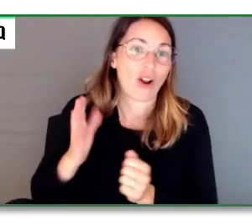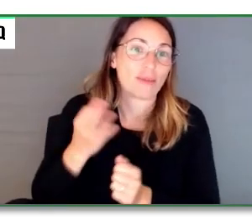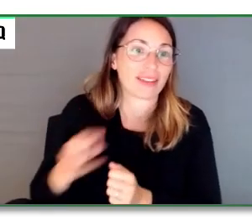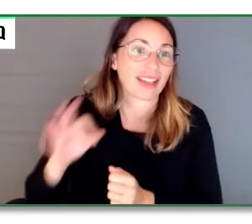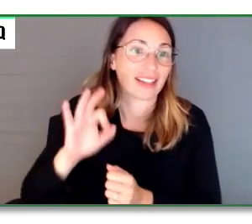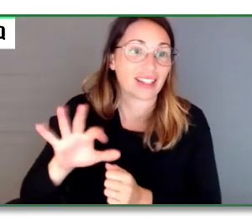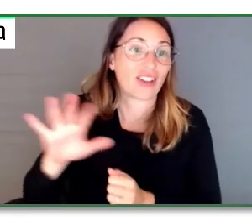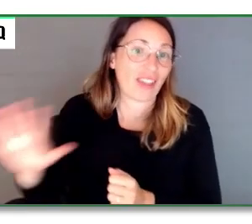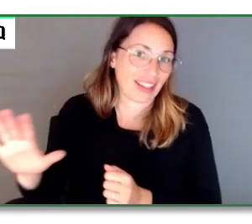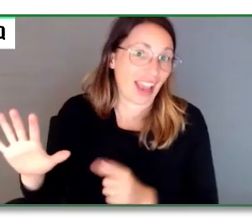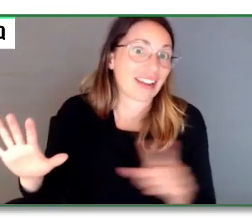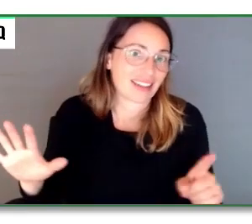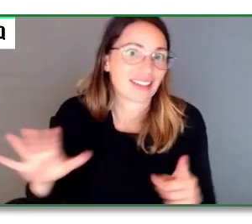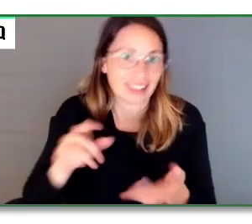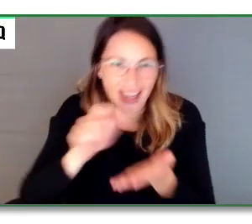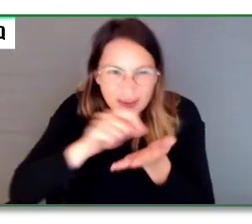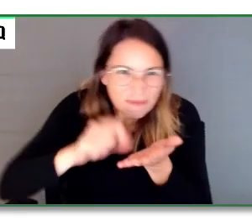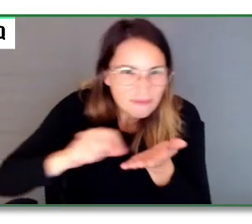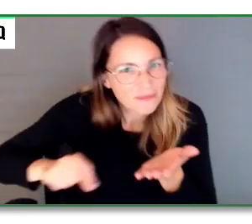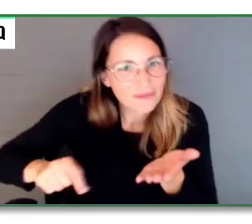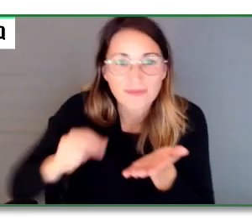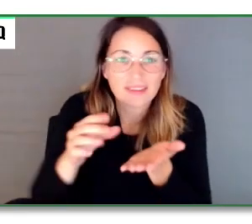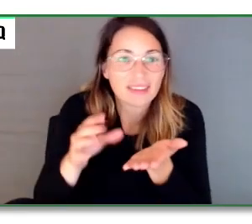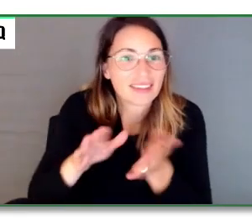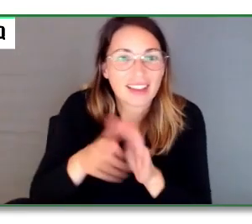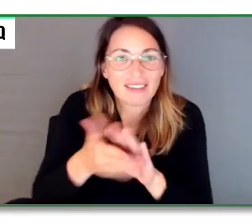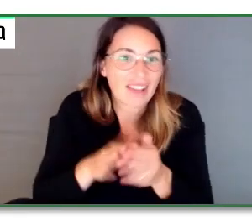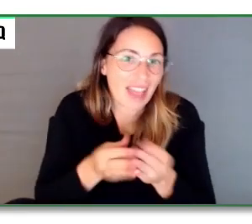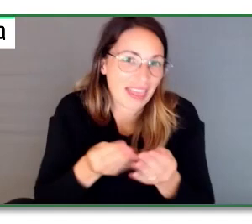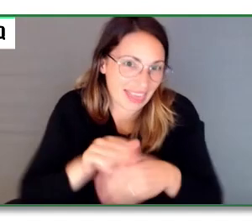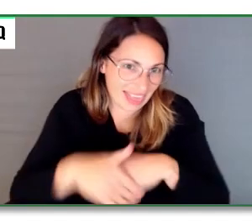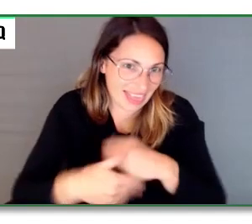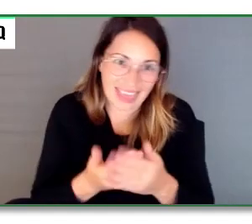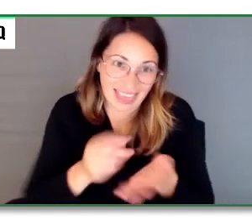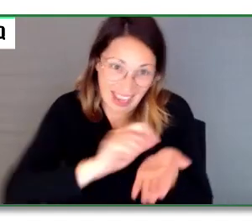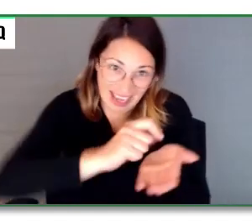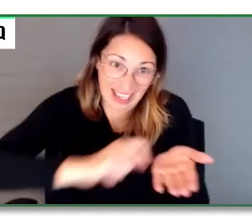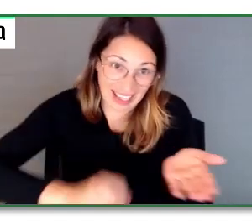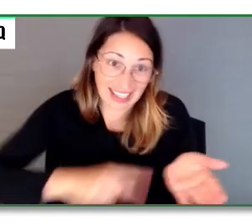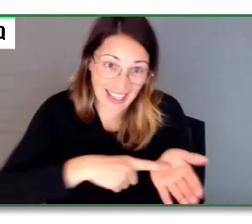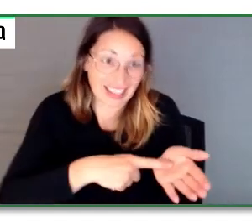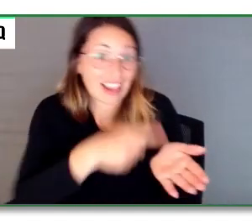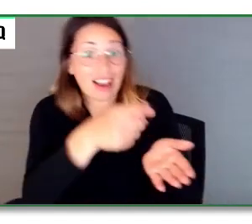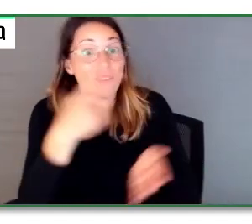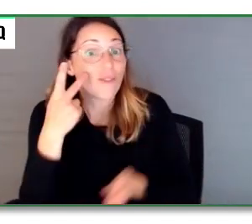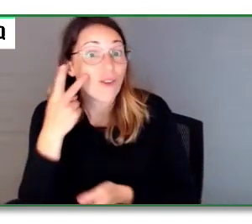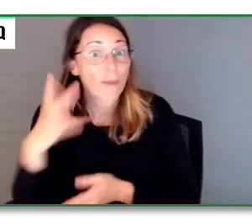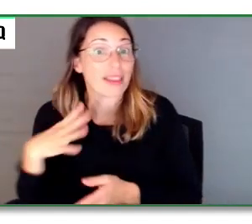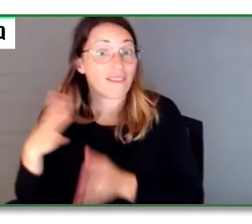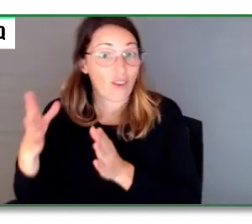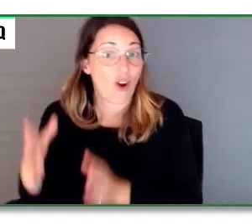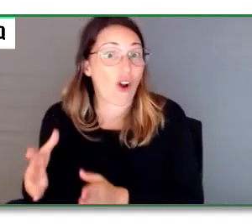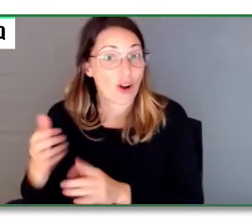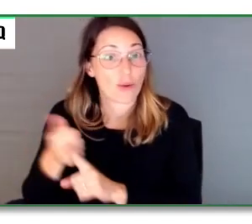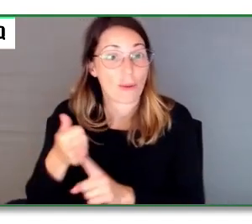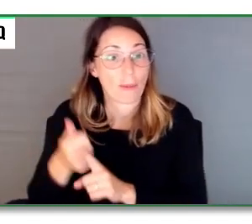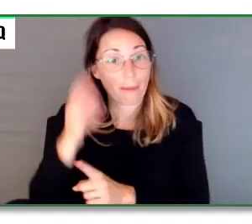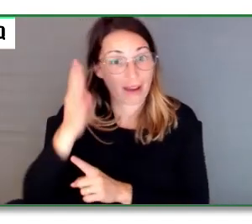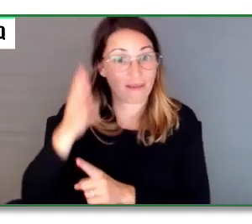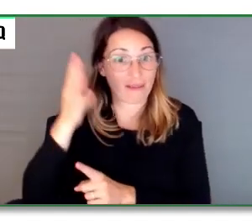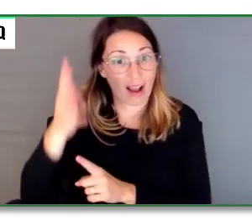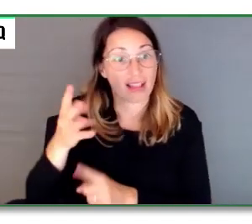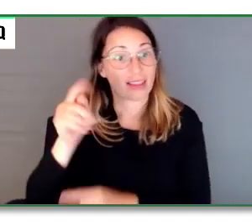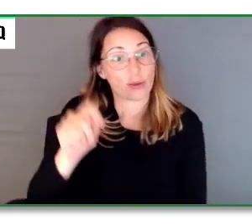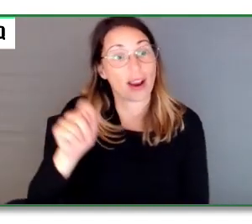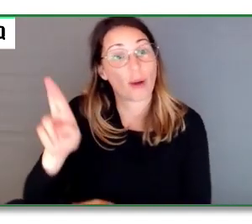Et vous verrez ce que ce bénévole a inventé. Voici le Trail Rider